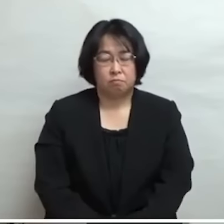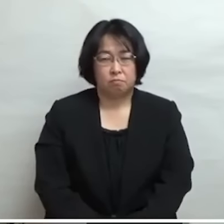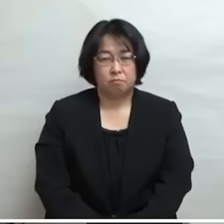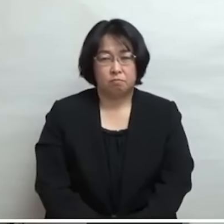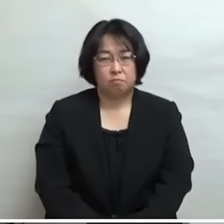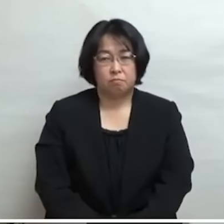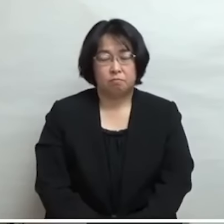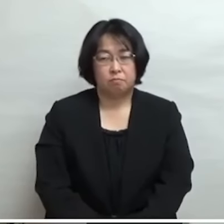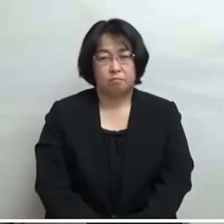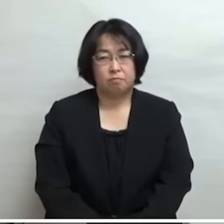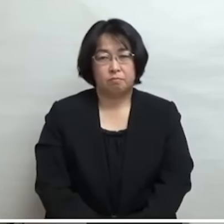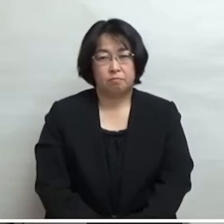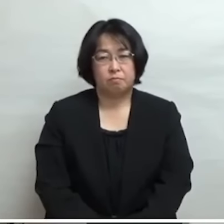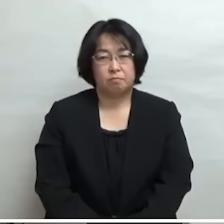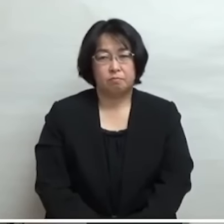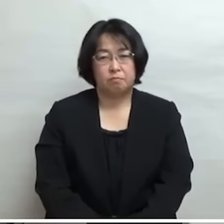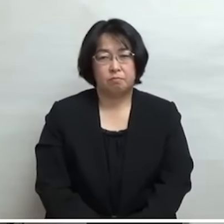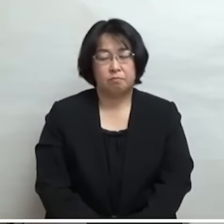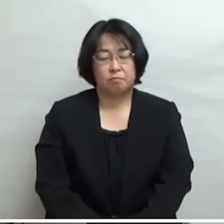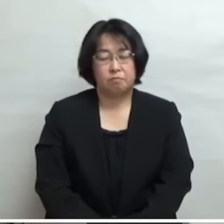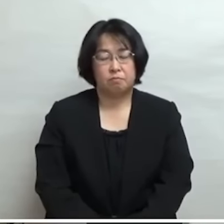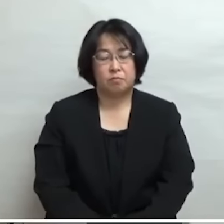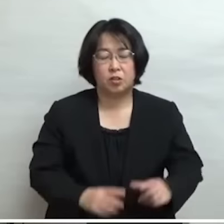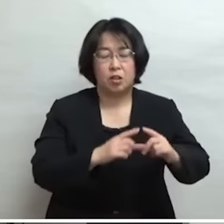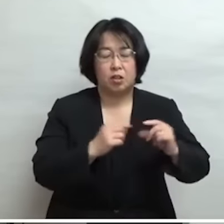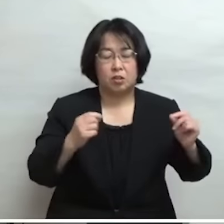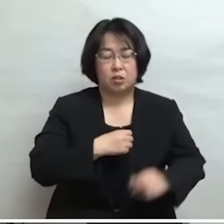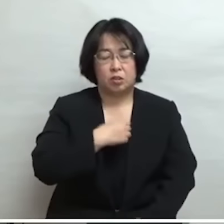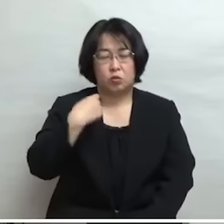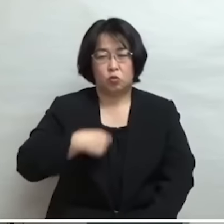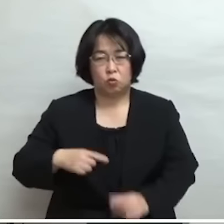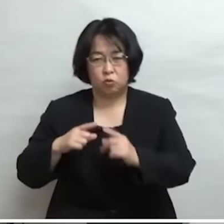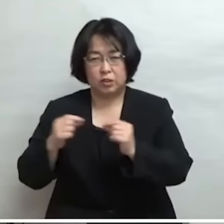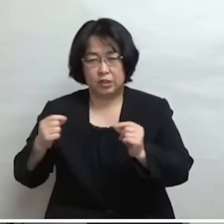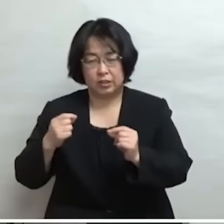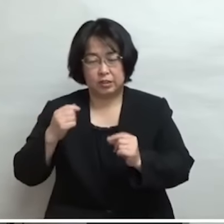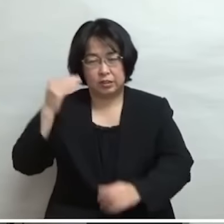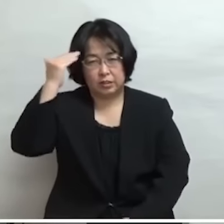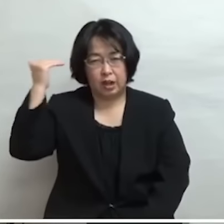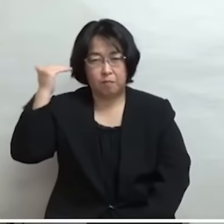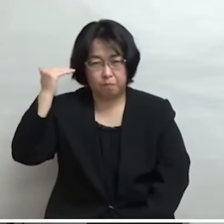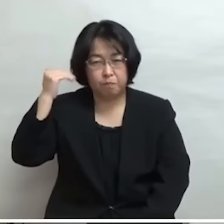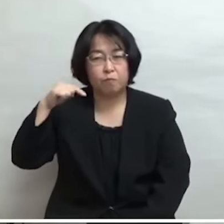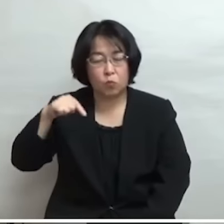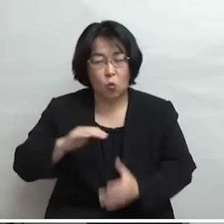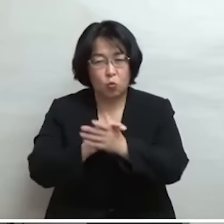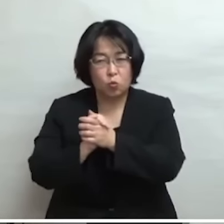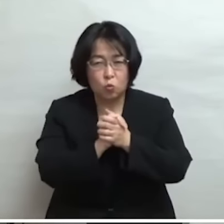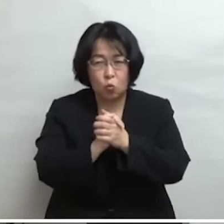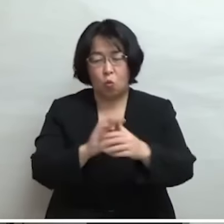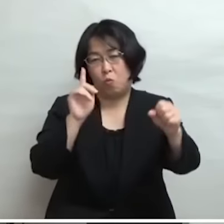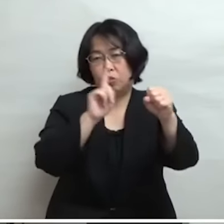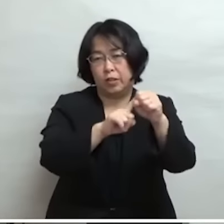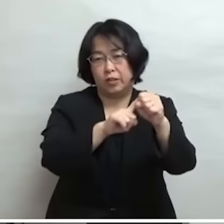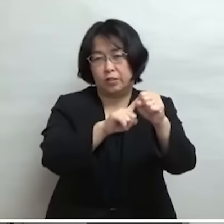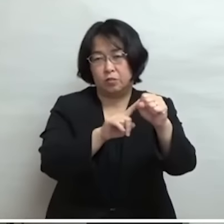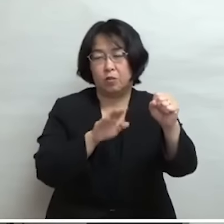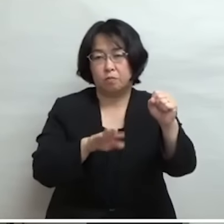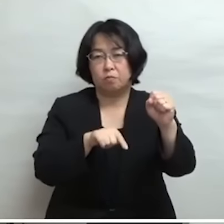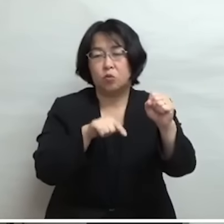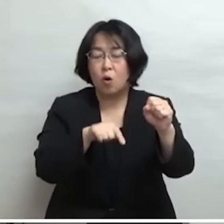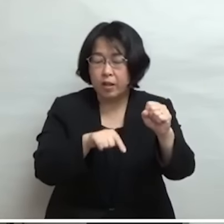日韓日朝の友好を目的とした ったものだということで、これ自体に何か問題がある